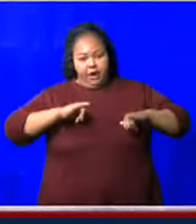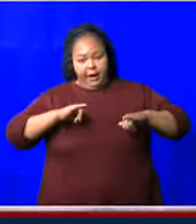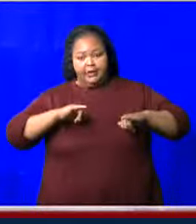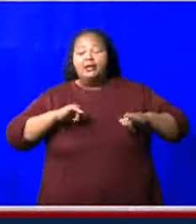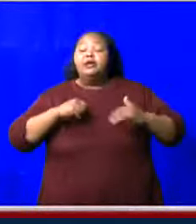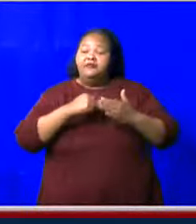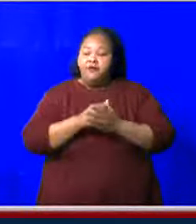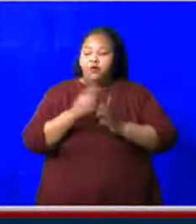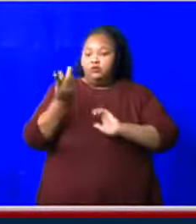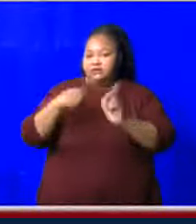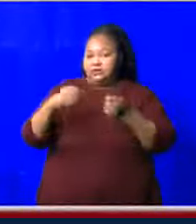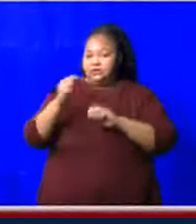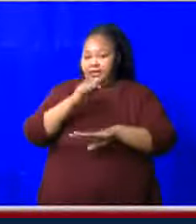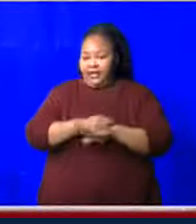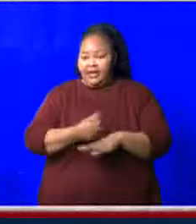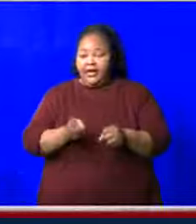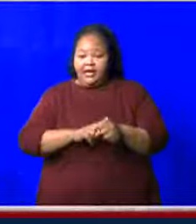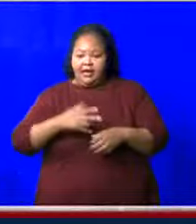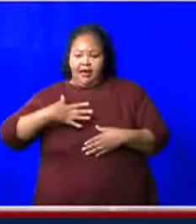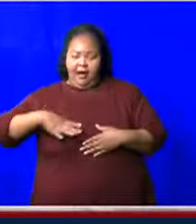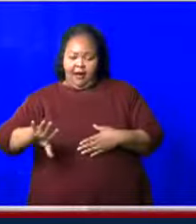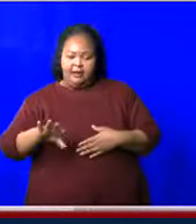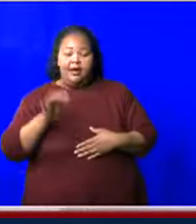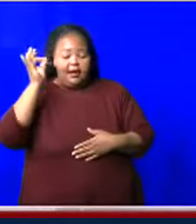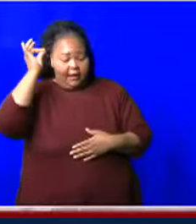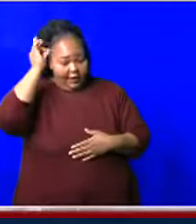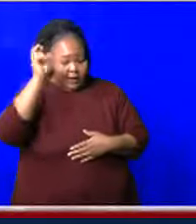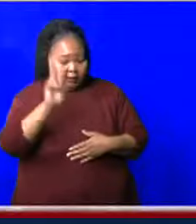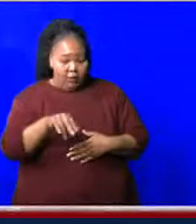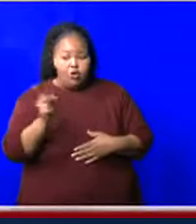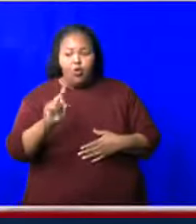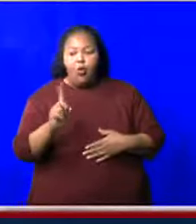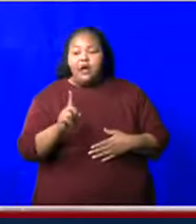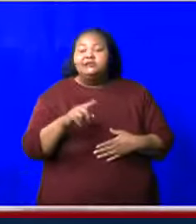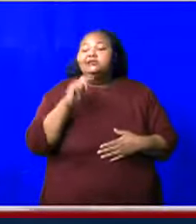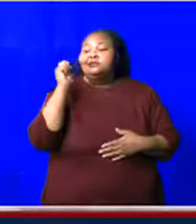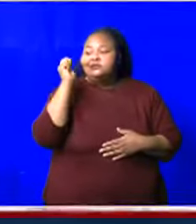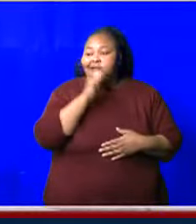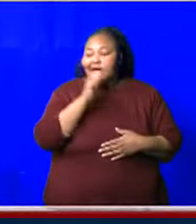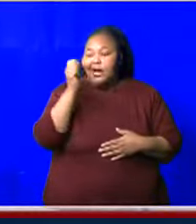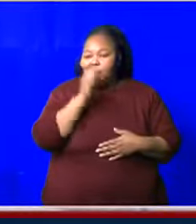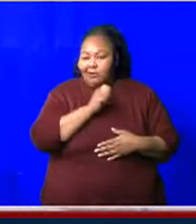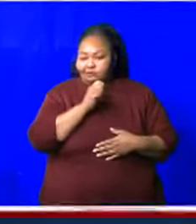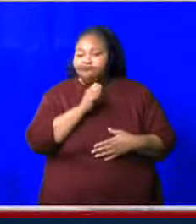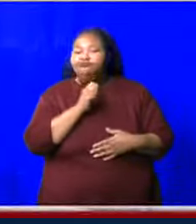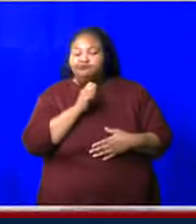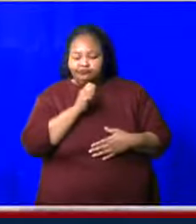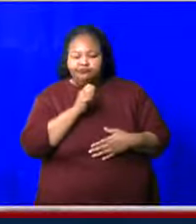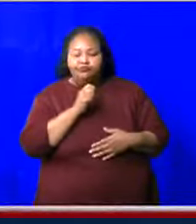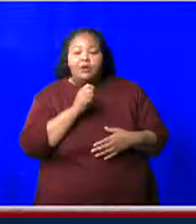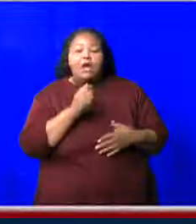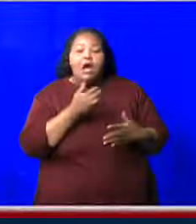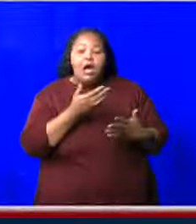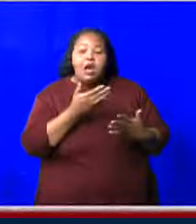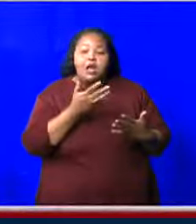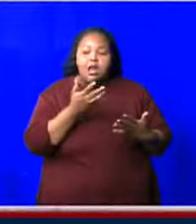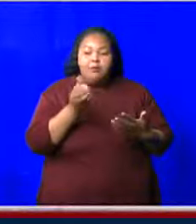etimakethe. Lokunyele kubonile ingwenyama kube leminye imikhicito luyahlukahlukene liyakhiwa ngawo inyama